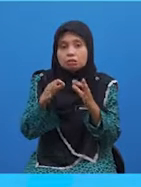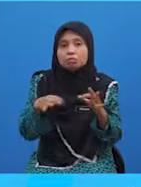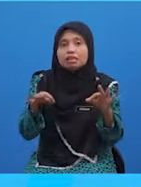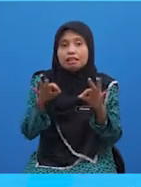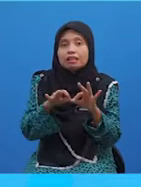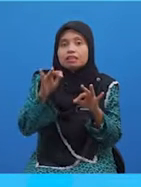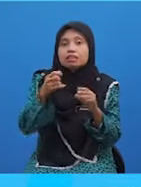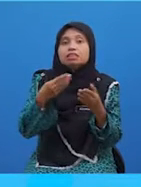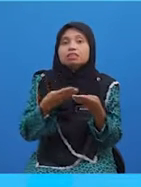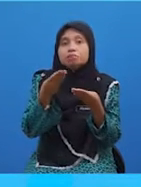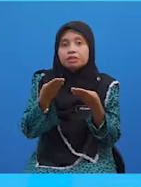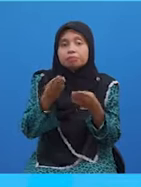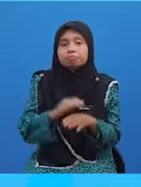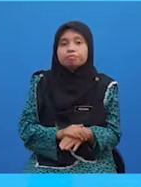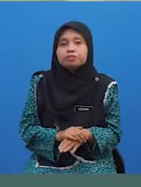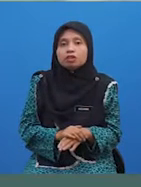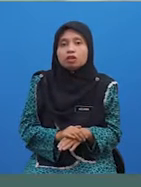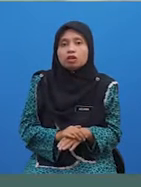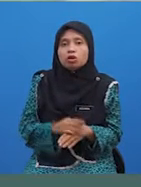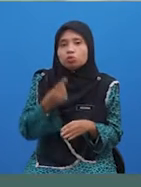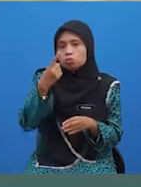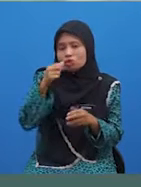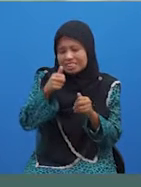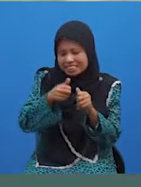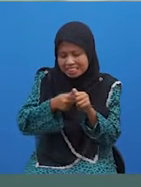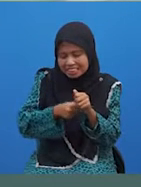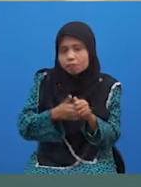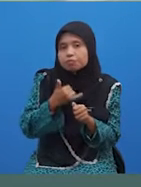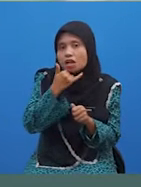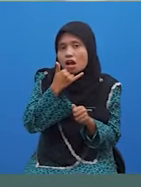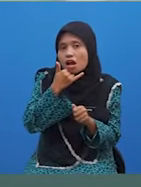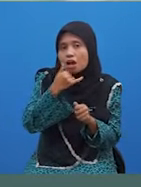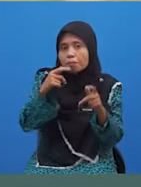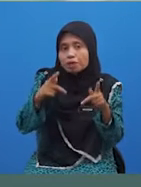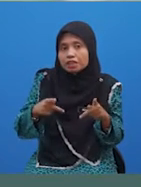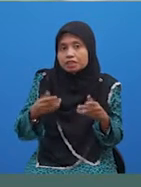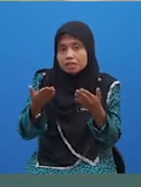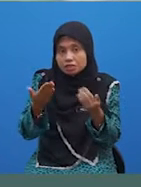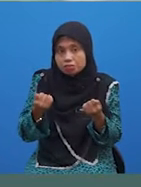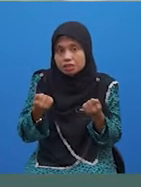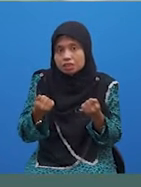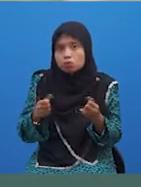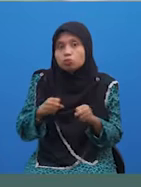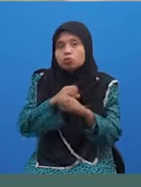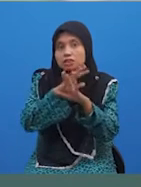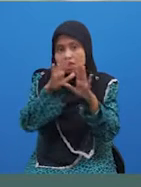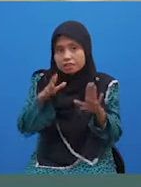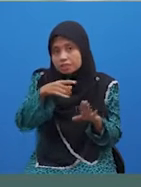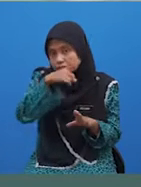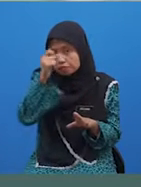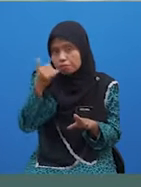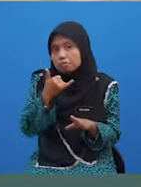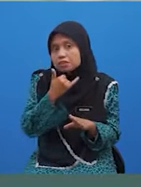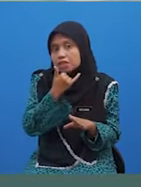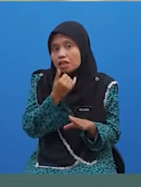petikan yang diberikan. Bagi setiap kesalahan, pelajar diminta untuk menjelaskan sebab